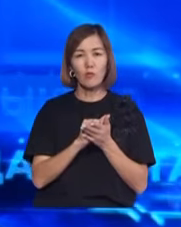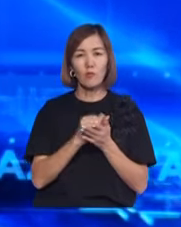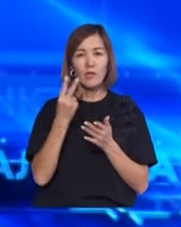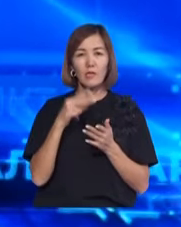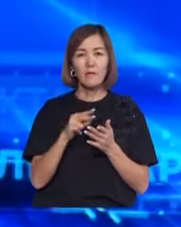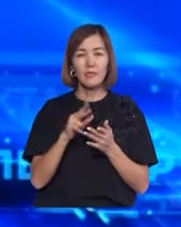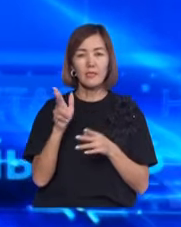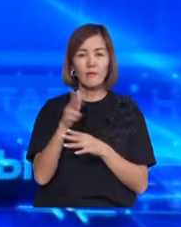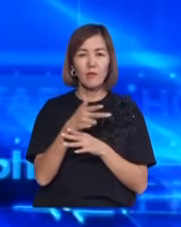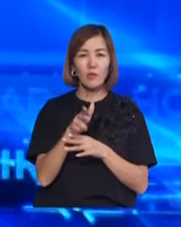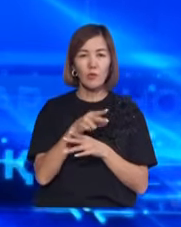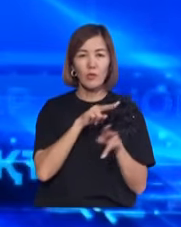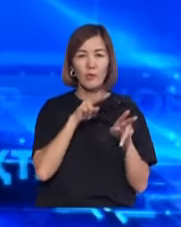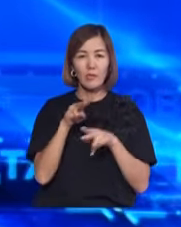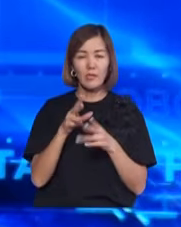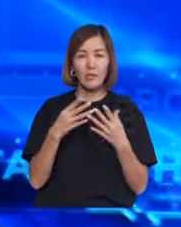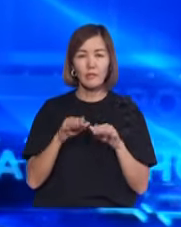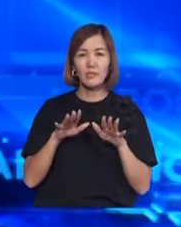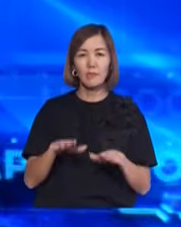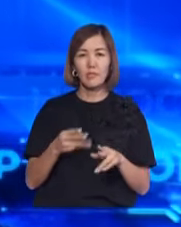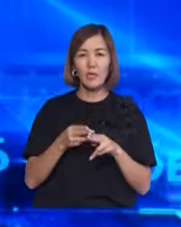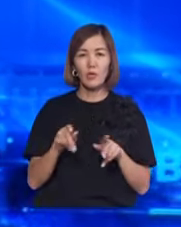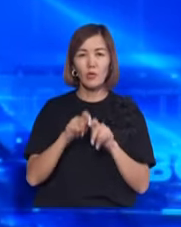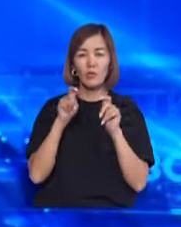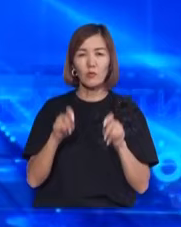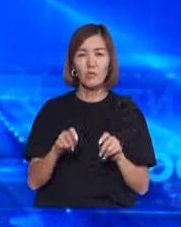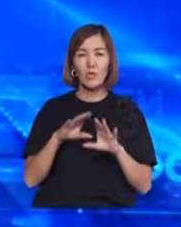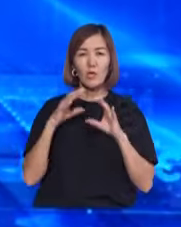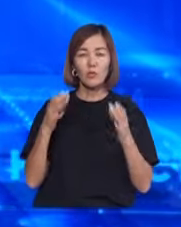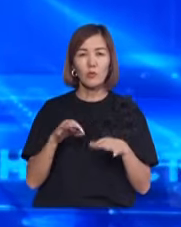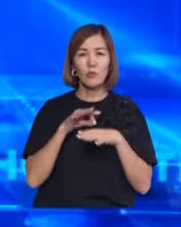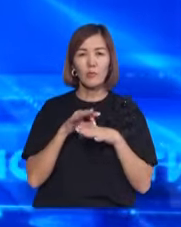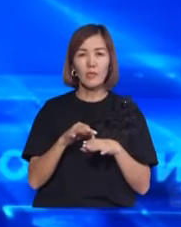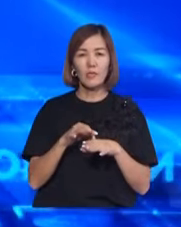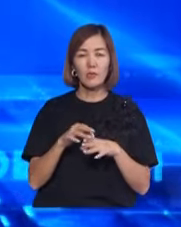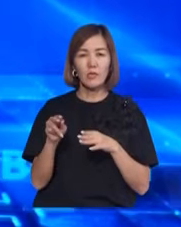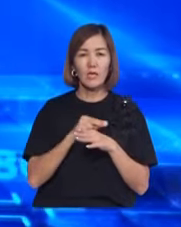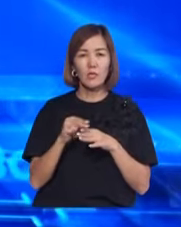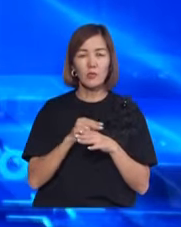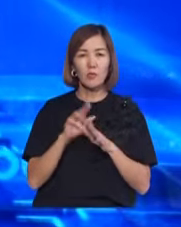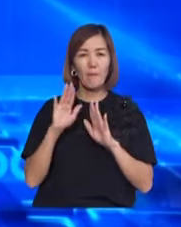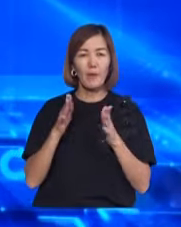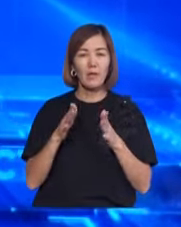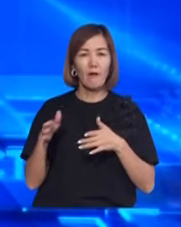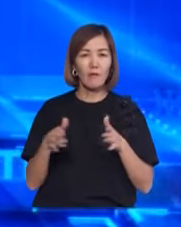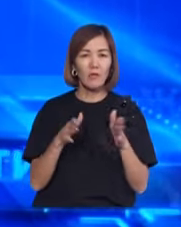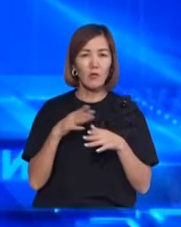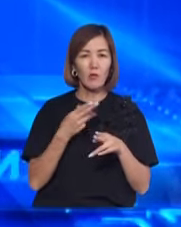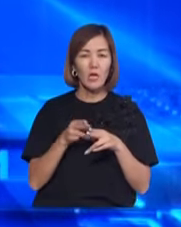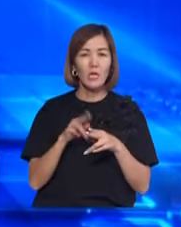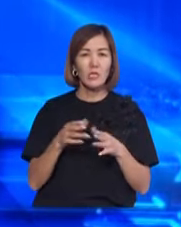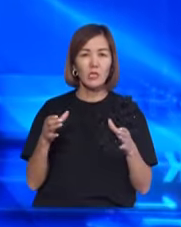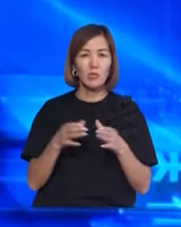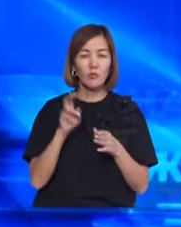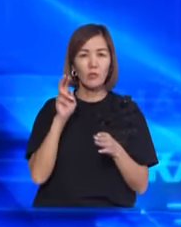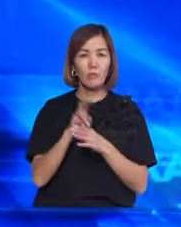порядка 20 камер видеонаблюдения в общественных местах. Открыт новый стадион и проведена реконструкция парка и автодорог. Наша